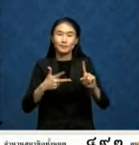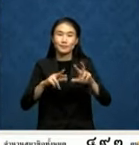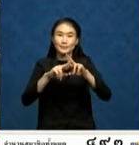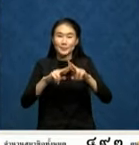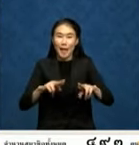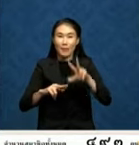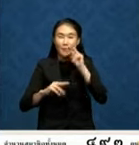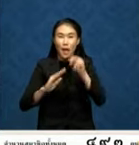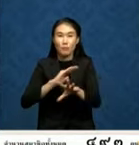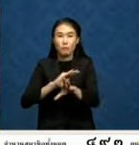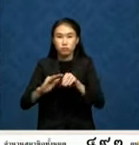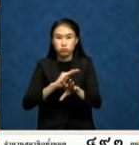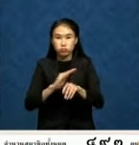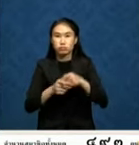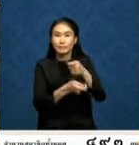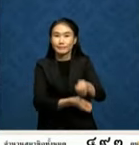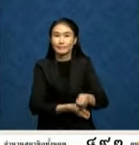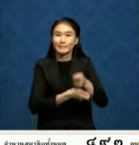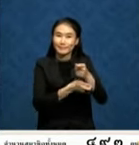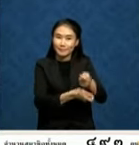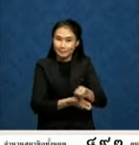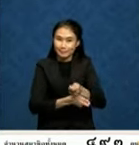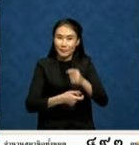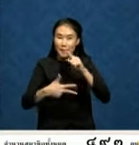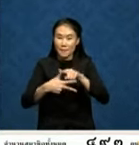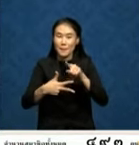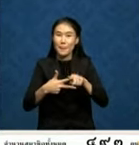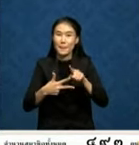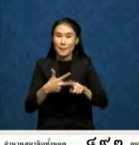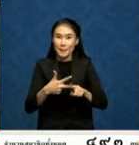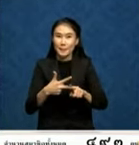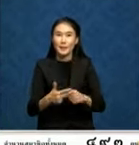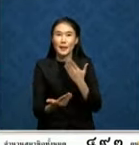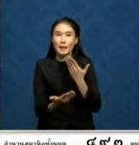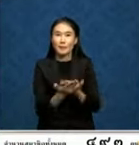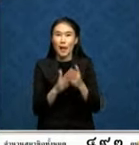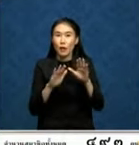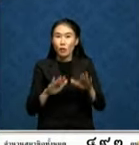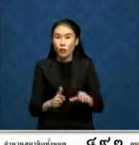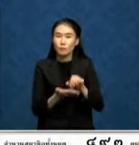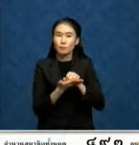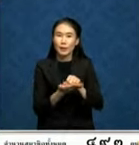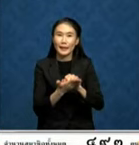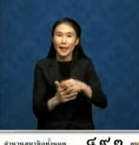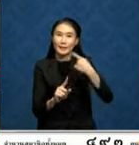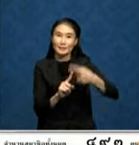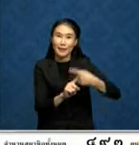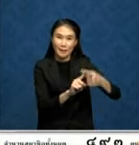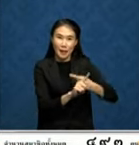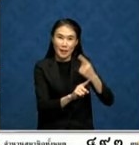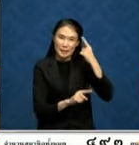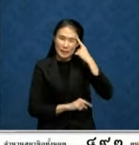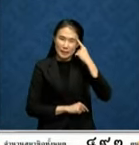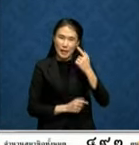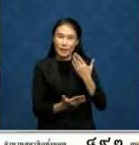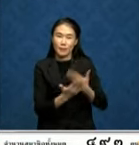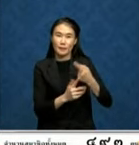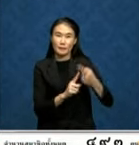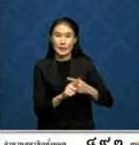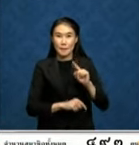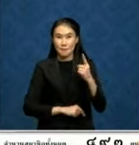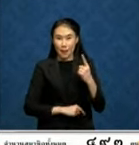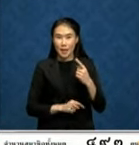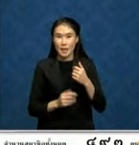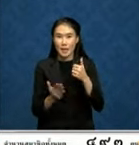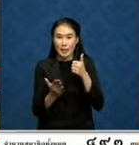สูบน้ำเพื่อการเกษตรโดยจะได้รับส่วนลดค่าบริการรายเดือนในอัตราใหม่และมีผลในร